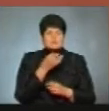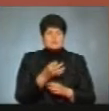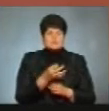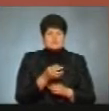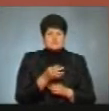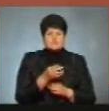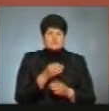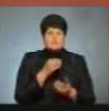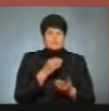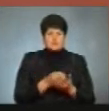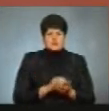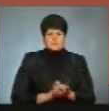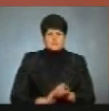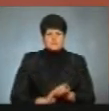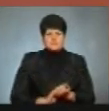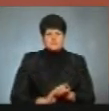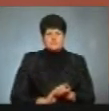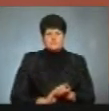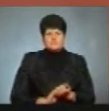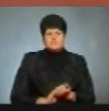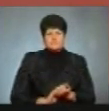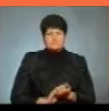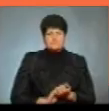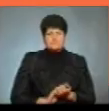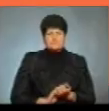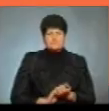що він сказав стосовно відповідальності за ці атракціони.